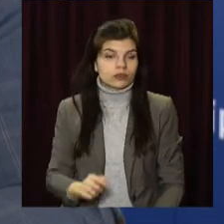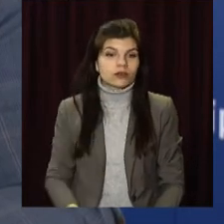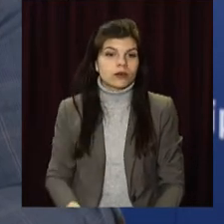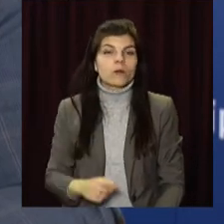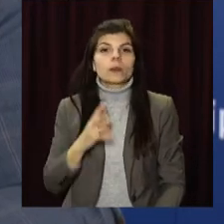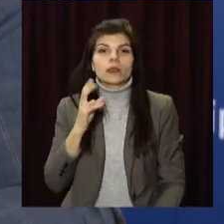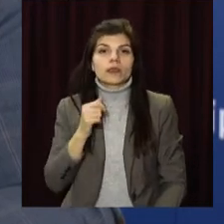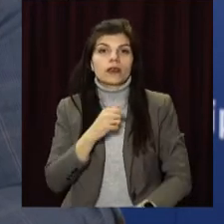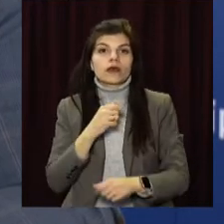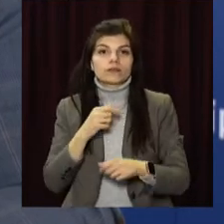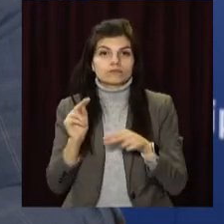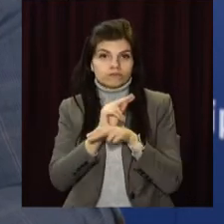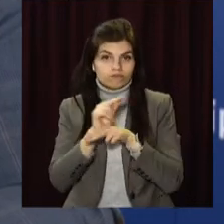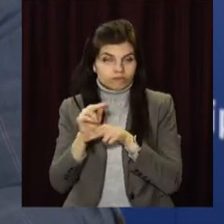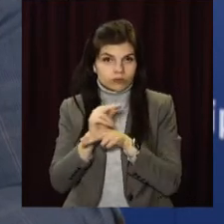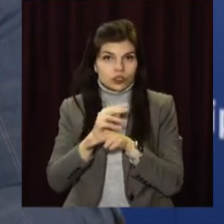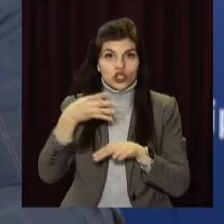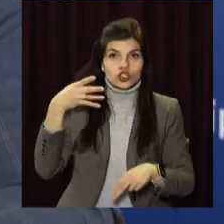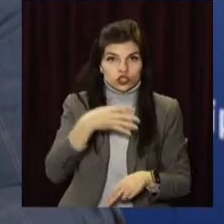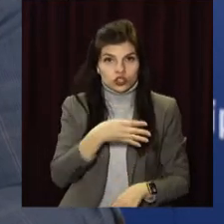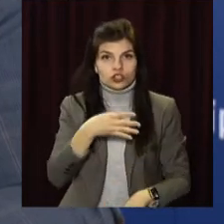На амбулаторному лікуванні знаходиться